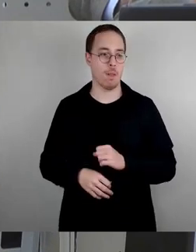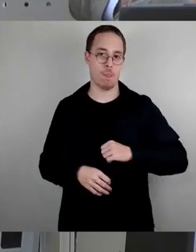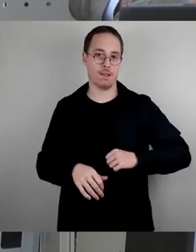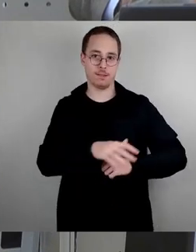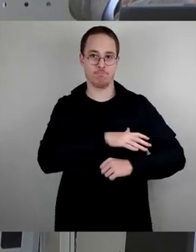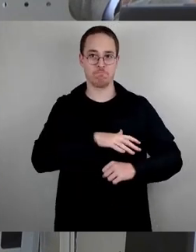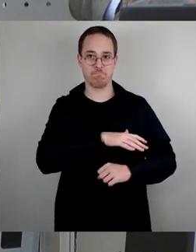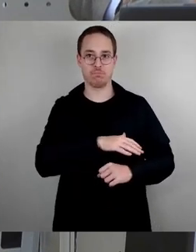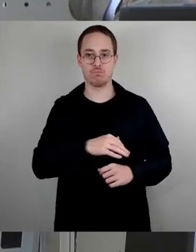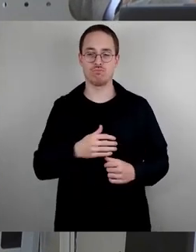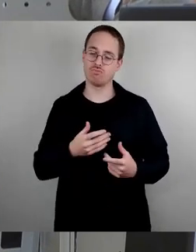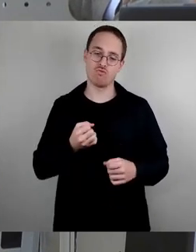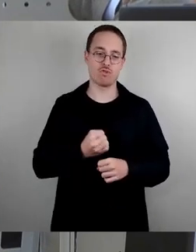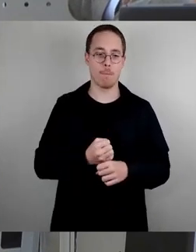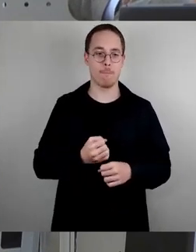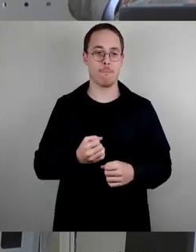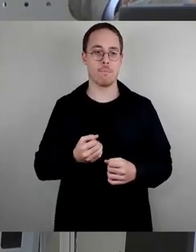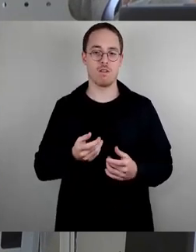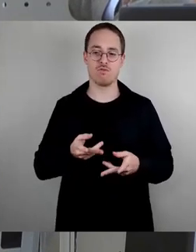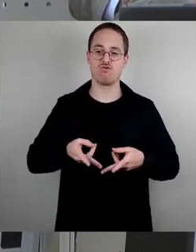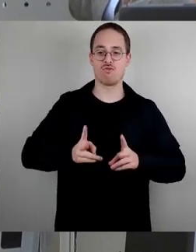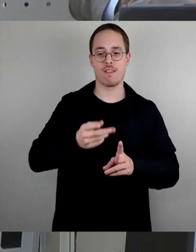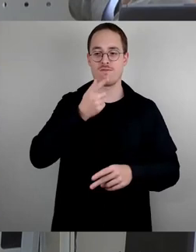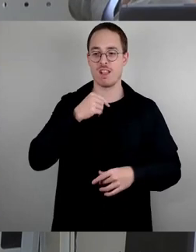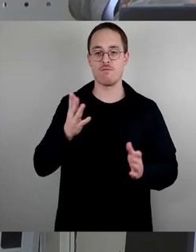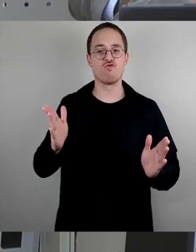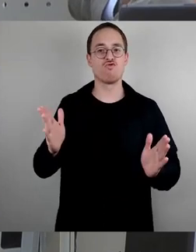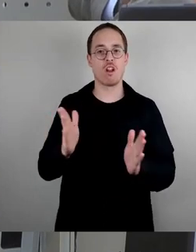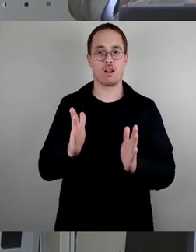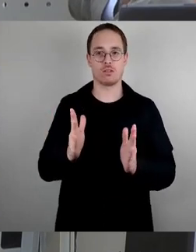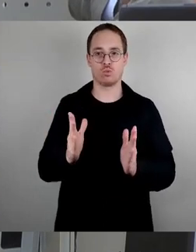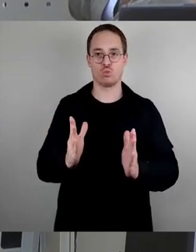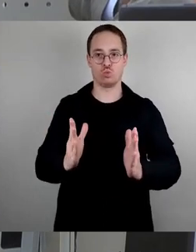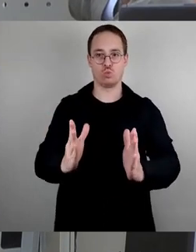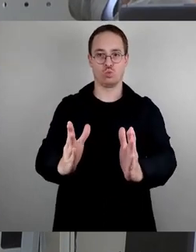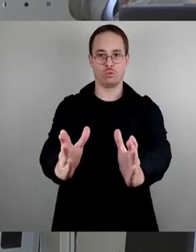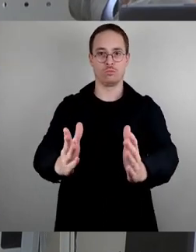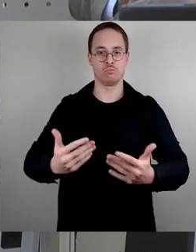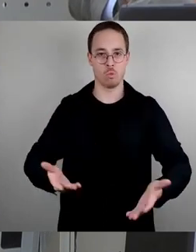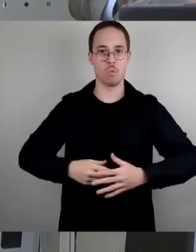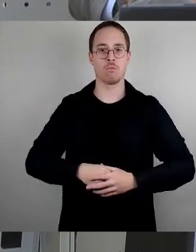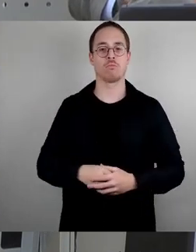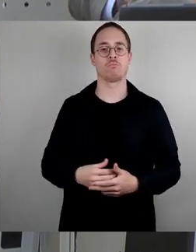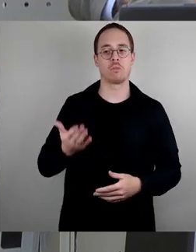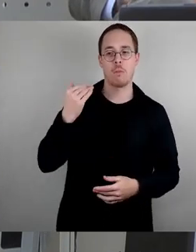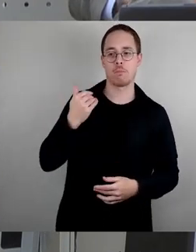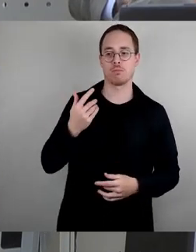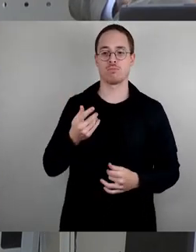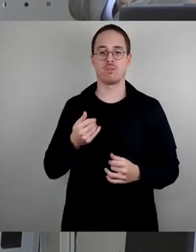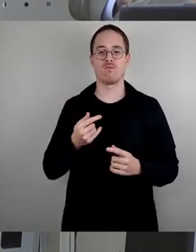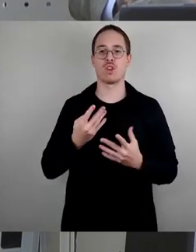sind. Wir haben im Prinzip in den 90er und Nuller Jahren im Prinzip diesen vierspurigen Dingen, die da getrieben worden